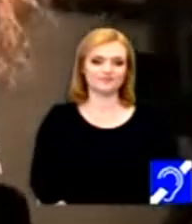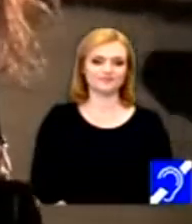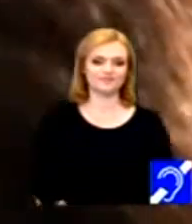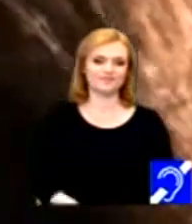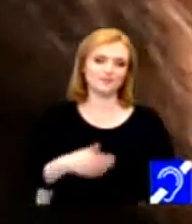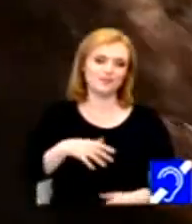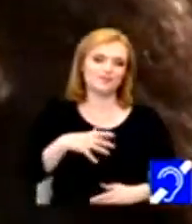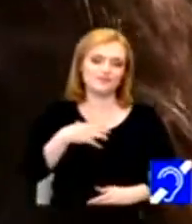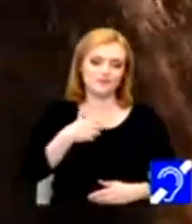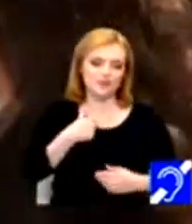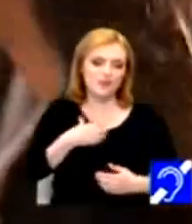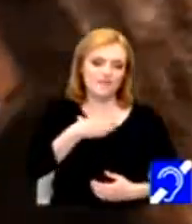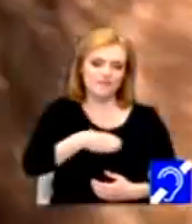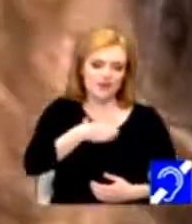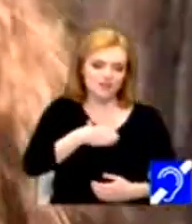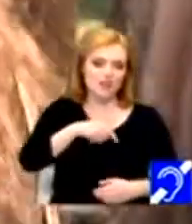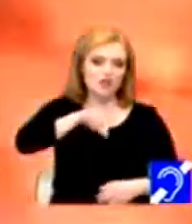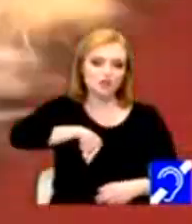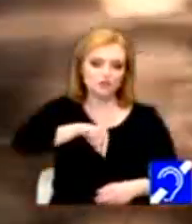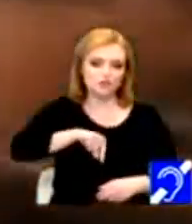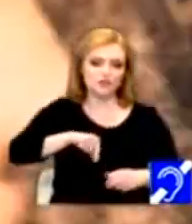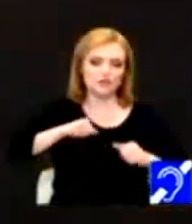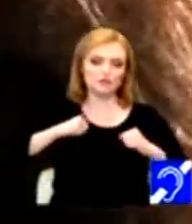liniștea sufletească totuși e mai importantă.